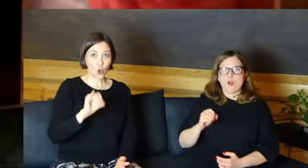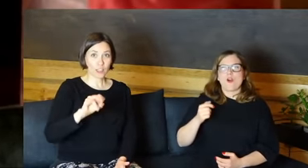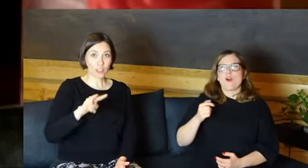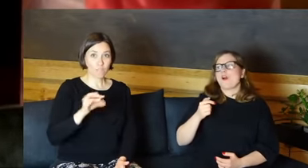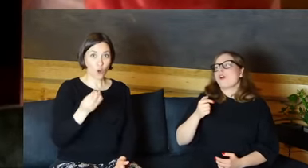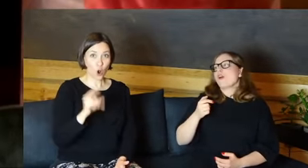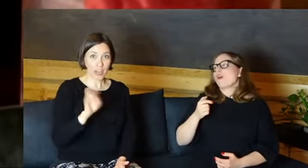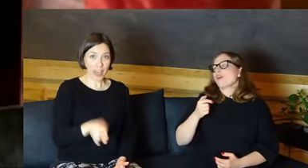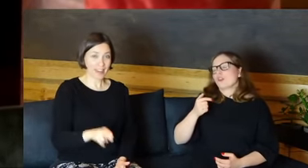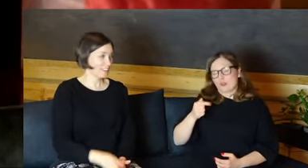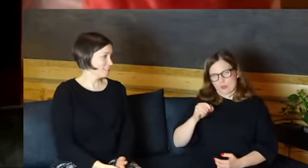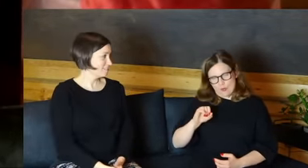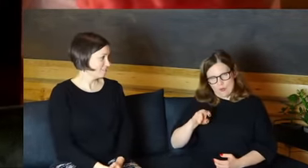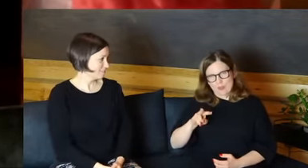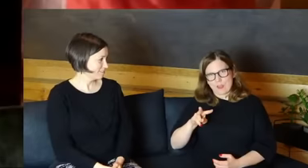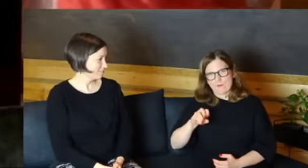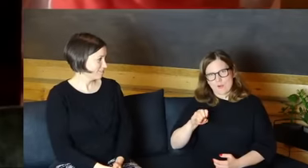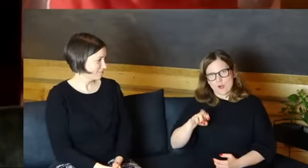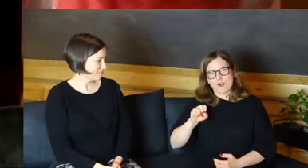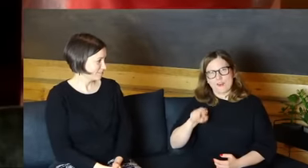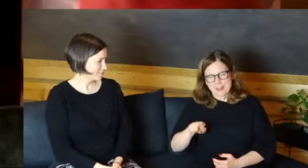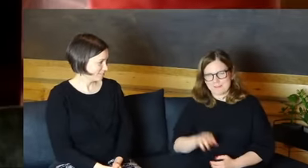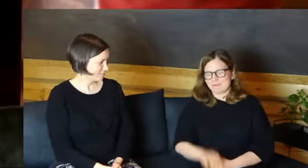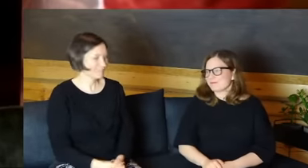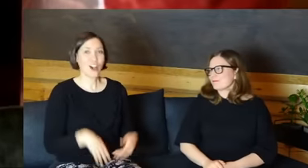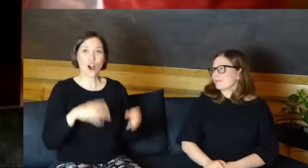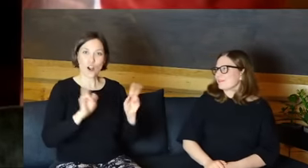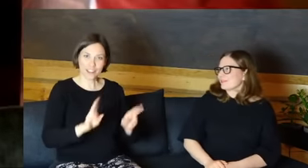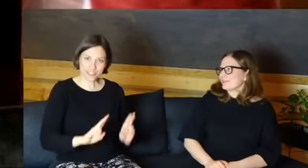Toivonen. Onneksi olkoon. Onnea Toukolle.